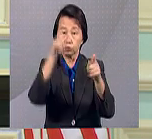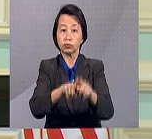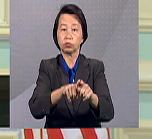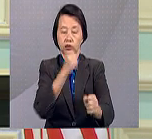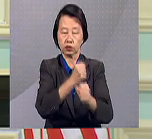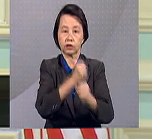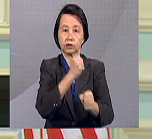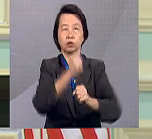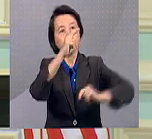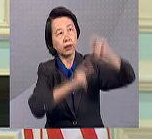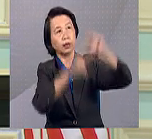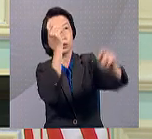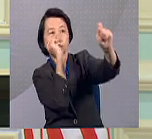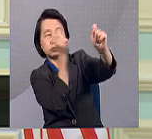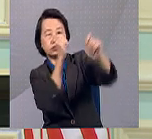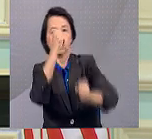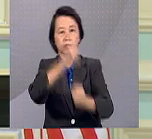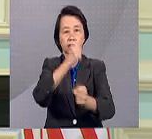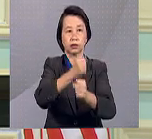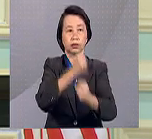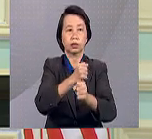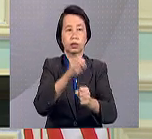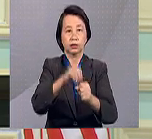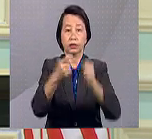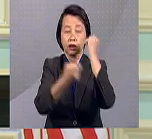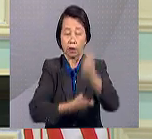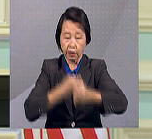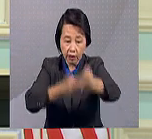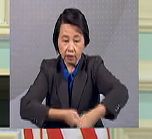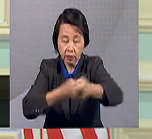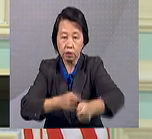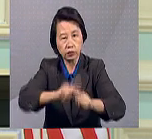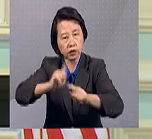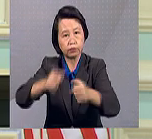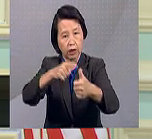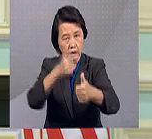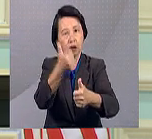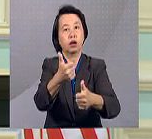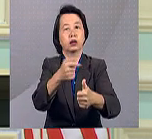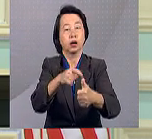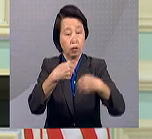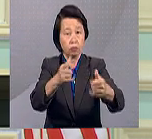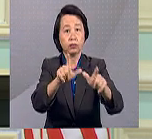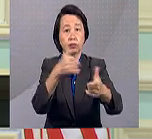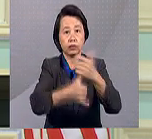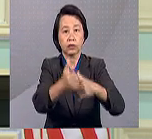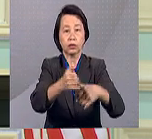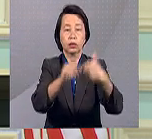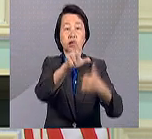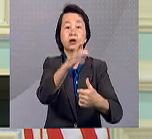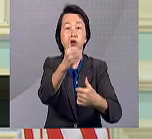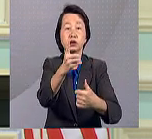untuk kerja-pekerja binaan, pekerja-pekerja di perladangan dan berbagai-bagai sektor yang melibatkan 3D